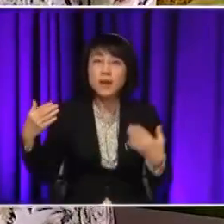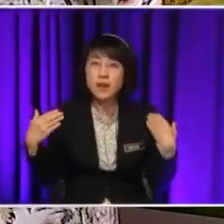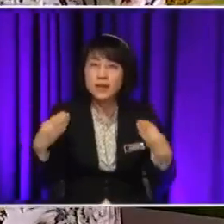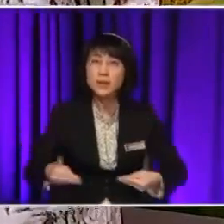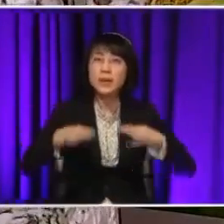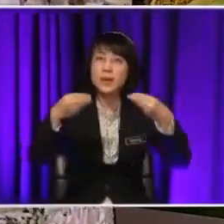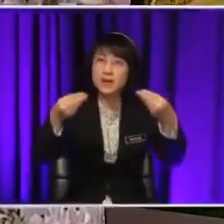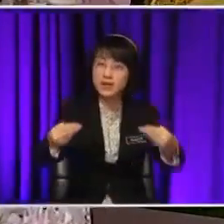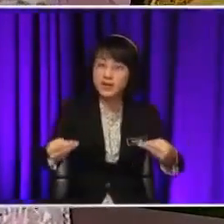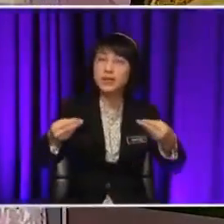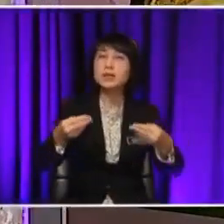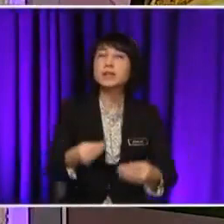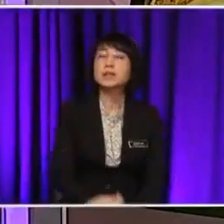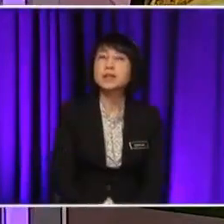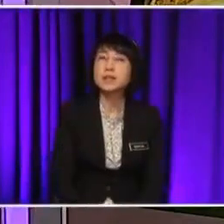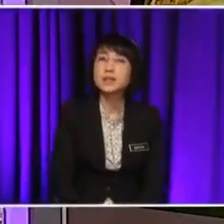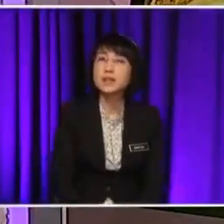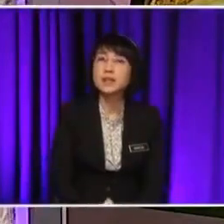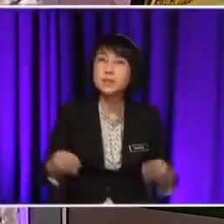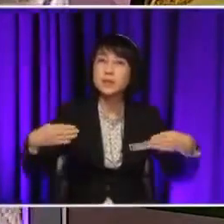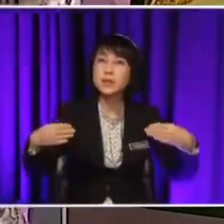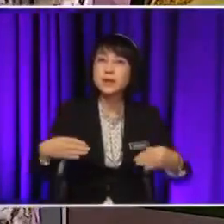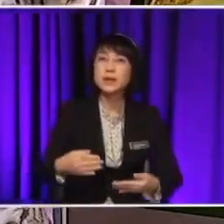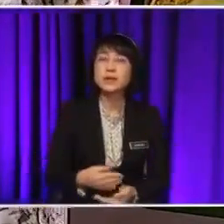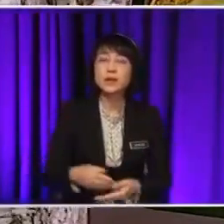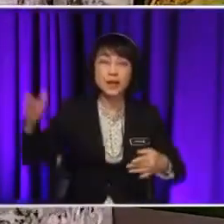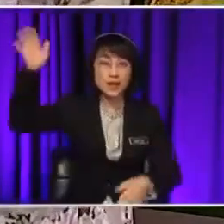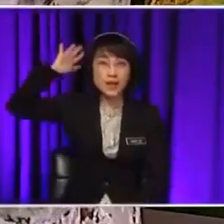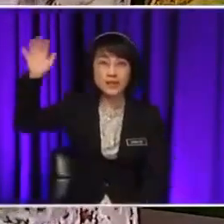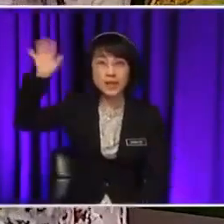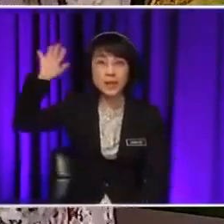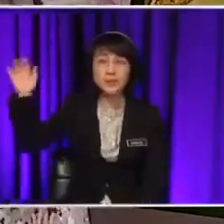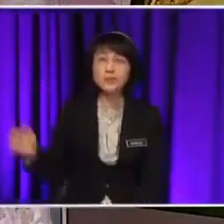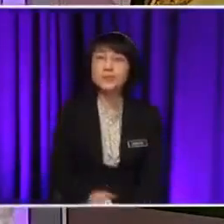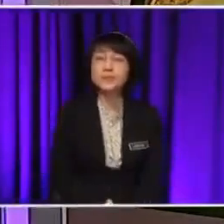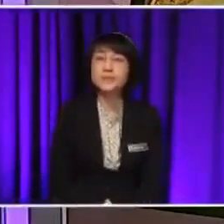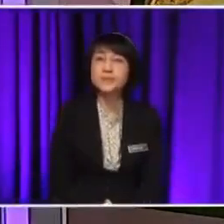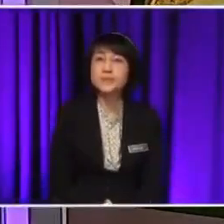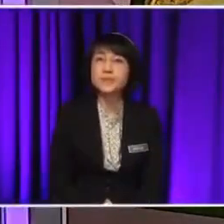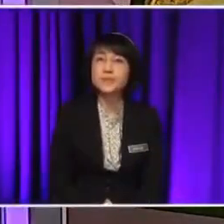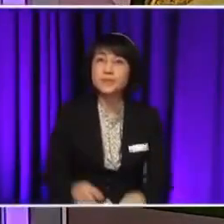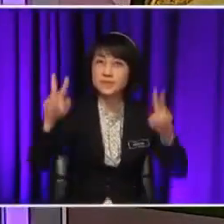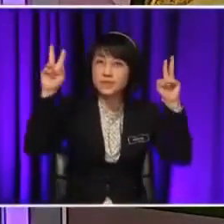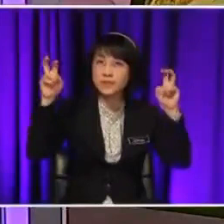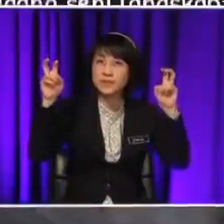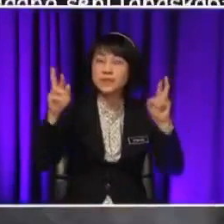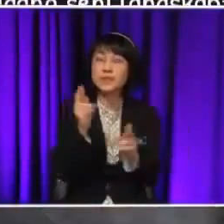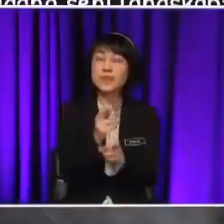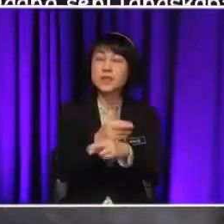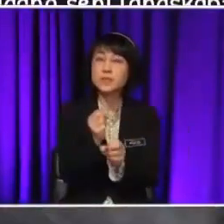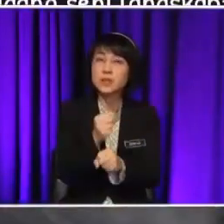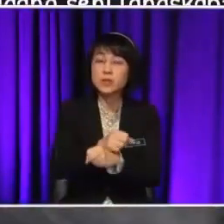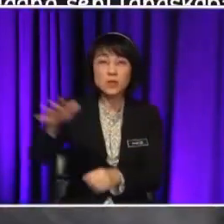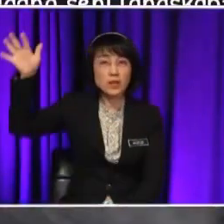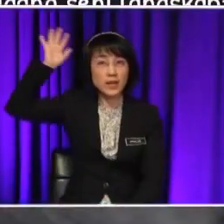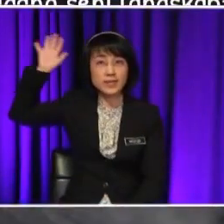menawarkan apa tu bidang landscape tersebut. Okey, ini yang kita kena tahu untuk tajuk reka bentuk landscape. Okey,